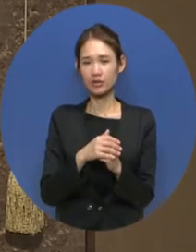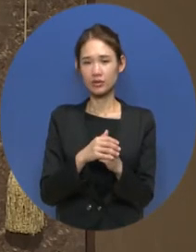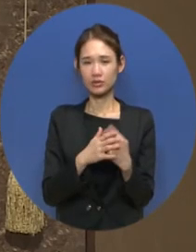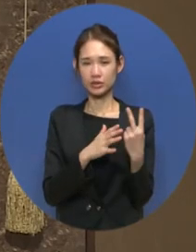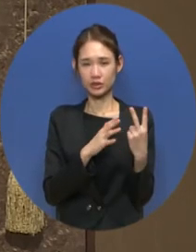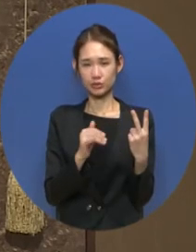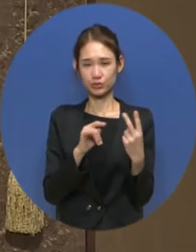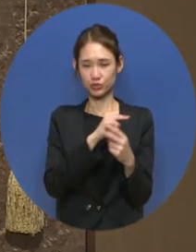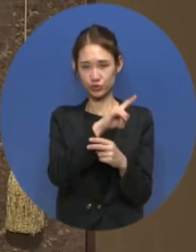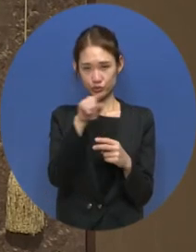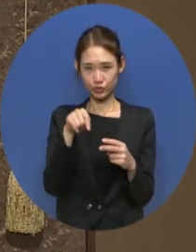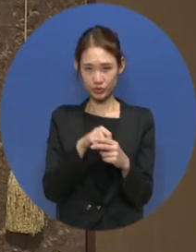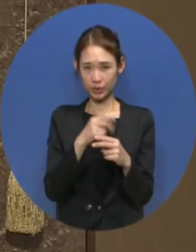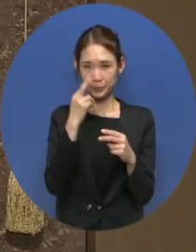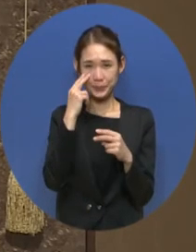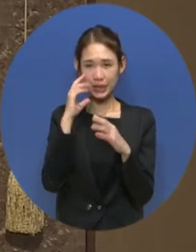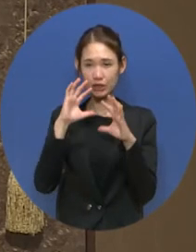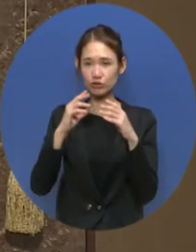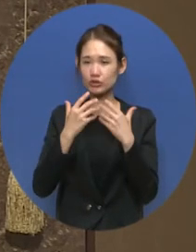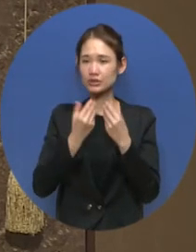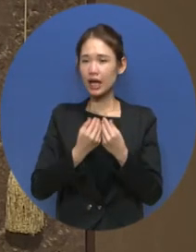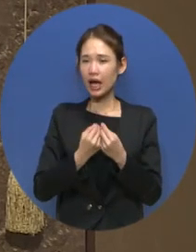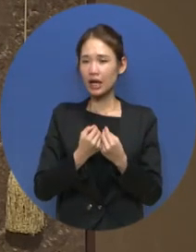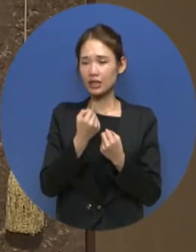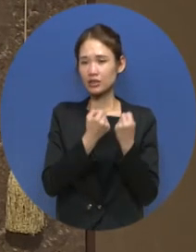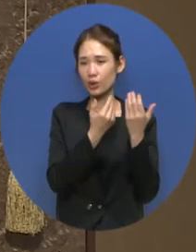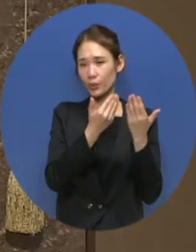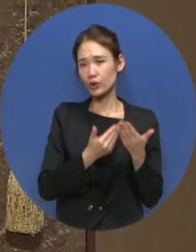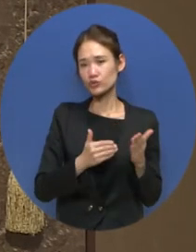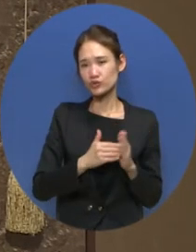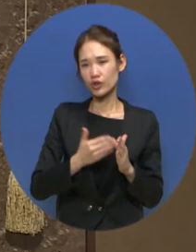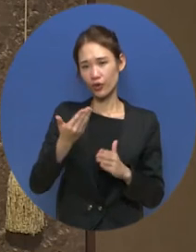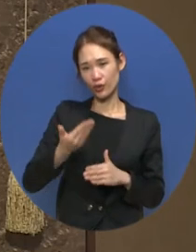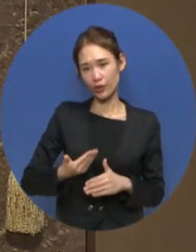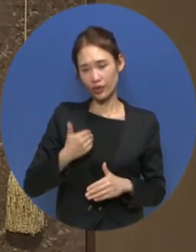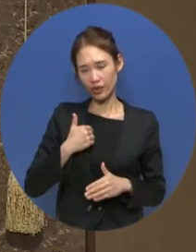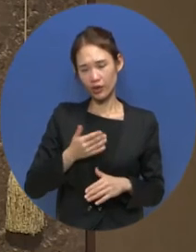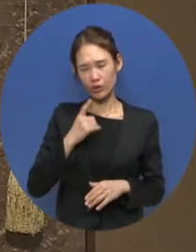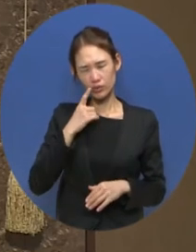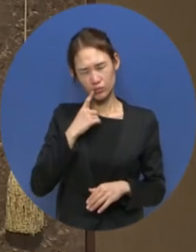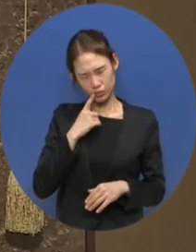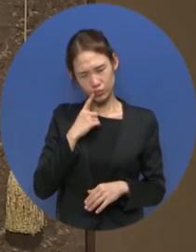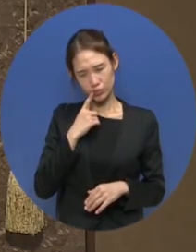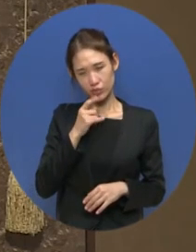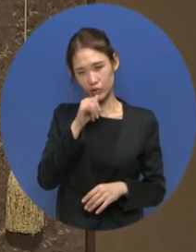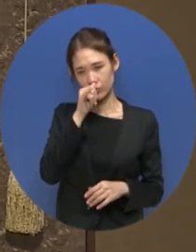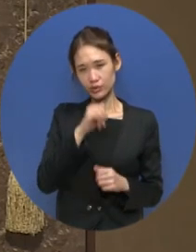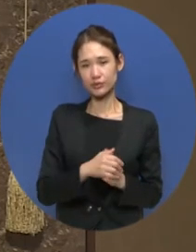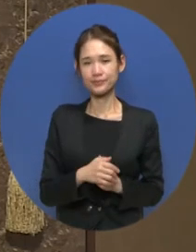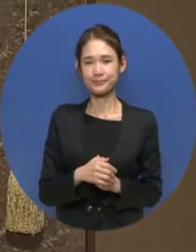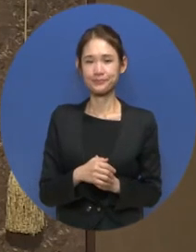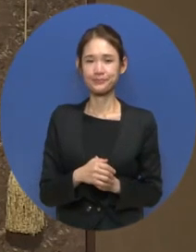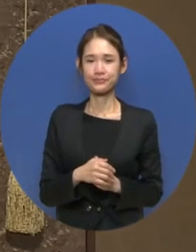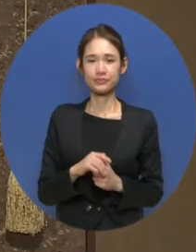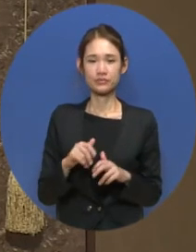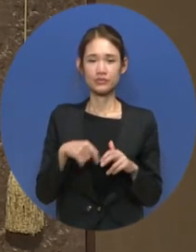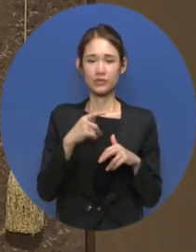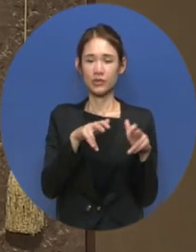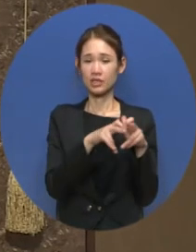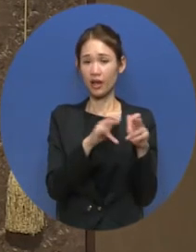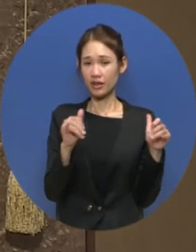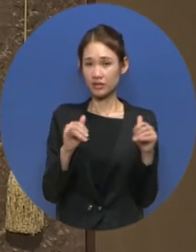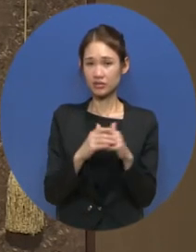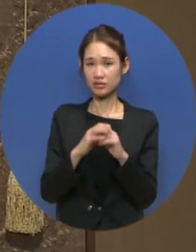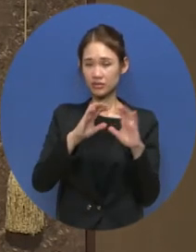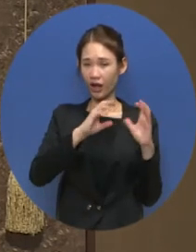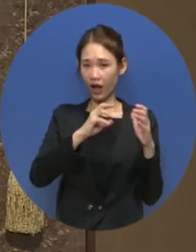그분들이 그 미국 사례를 얘기를 했는데 굉장히 좀 부러운 면도 없지 않아 있었고 그다음에 장애인이 어느 나라에